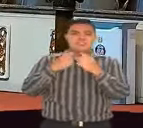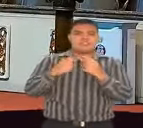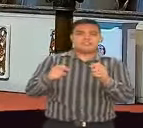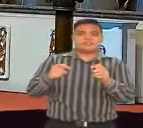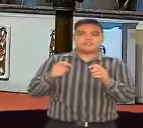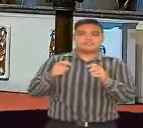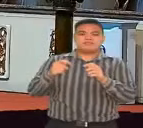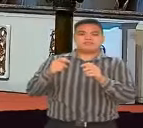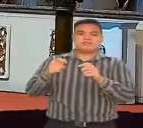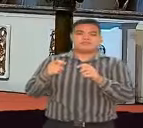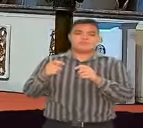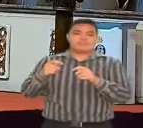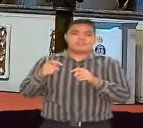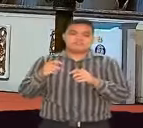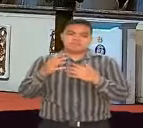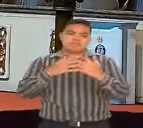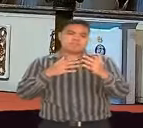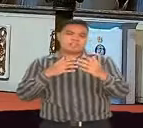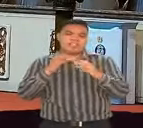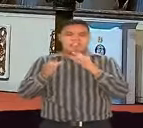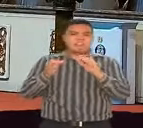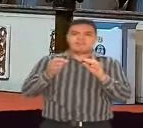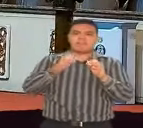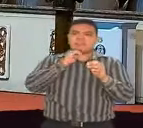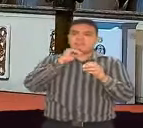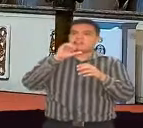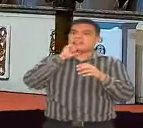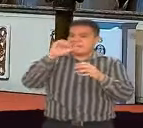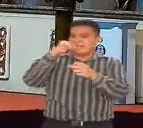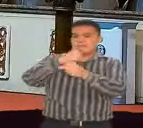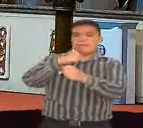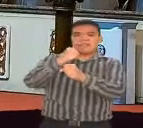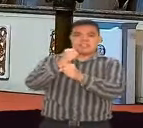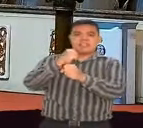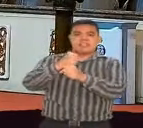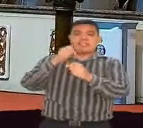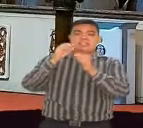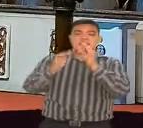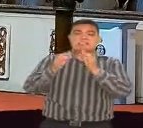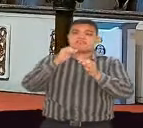Gitistingan na magina nila. Otherwise, dili na nahimuon